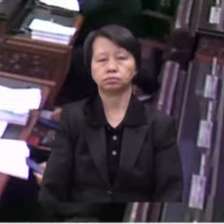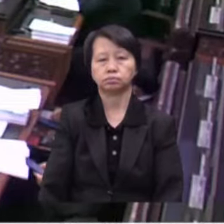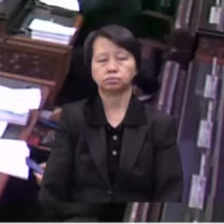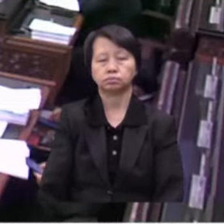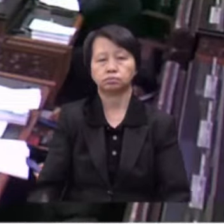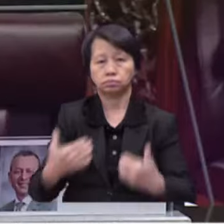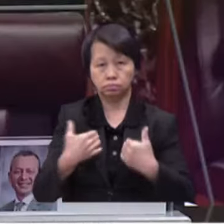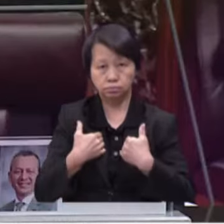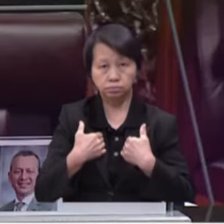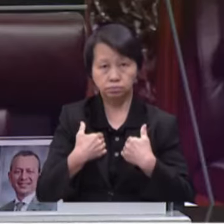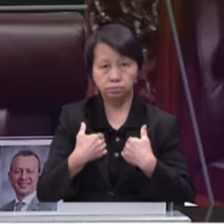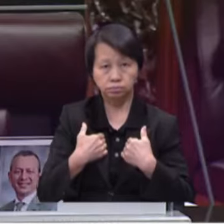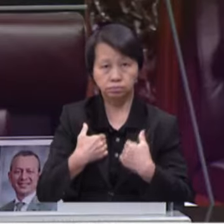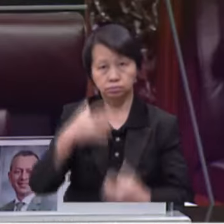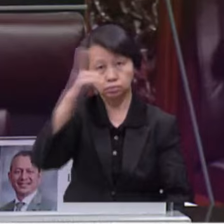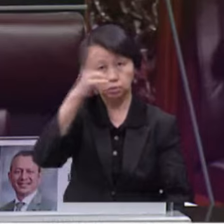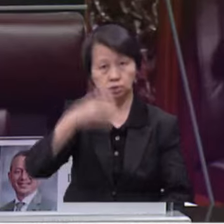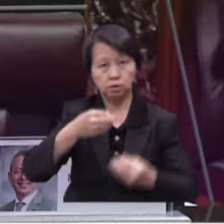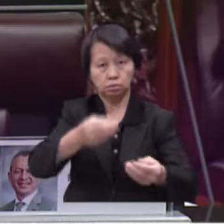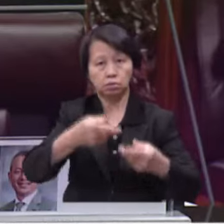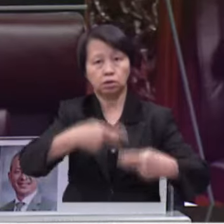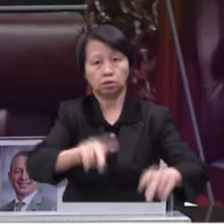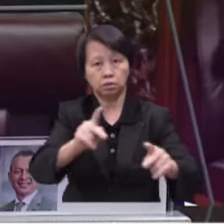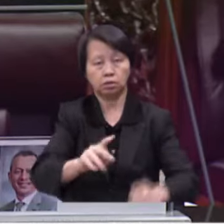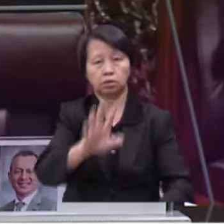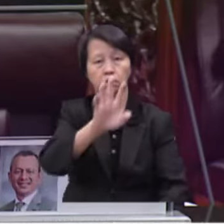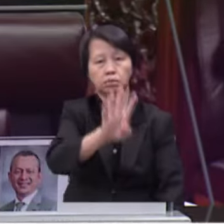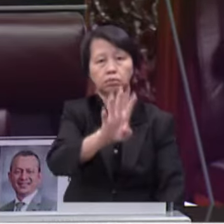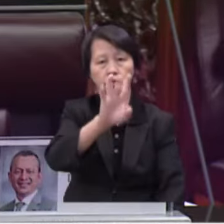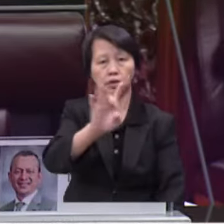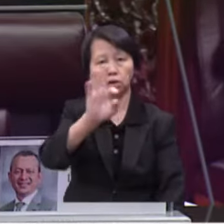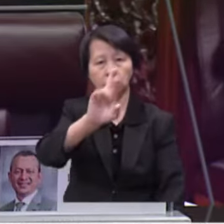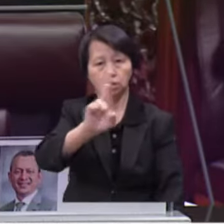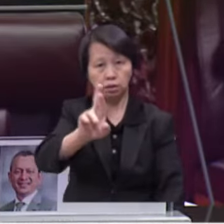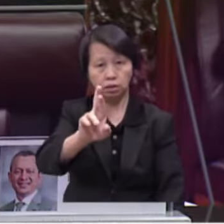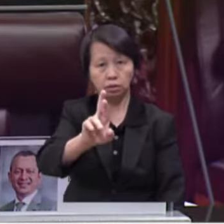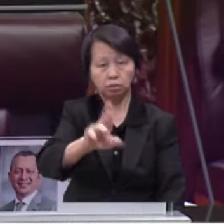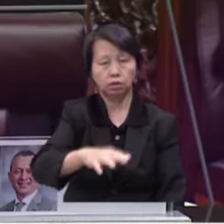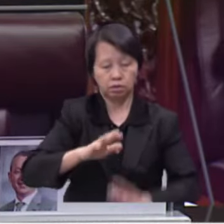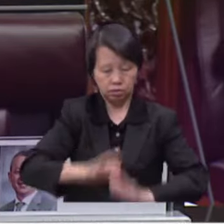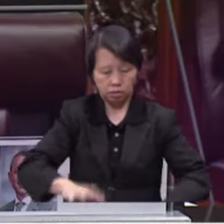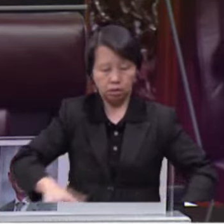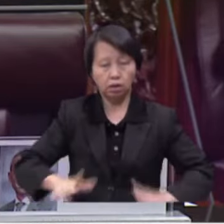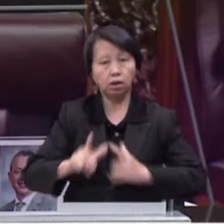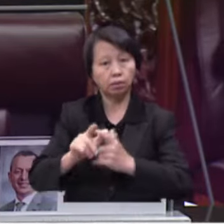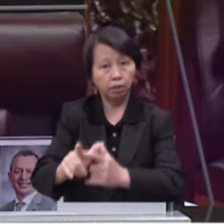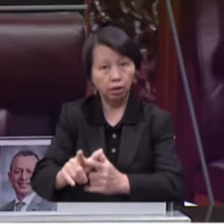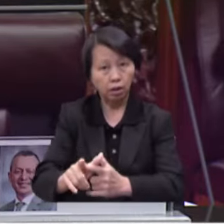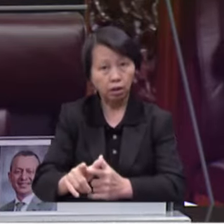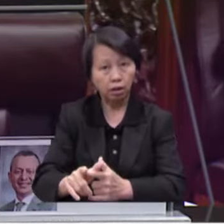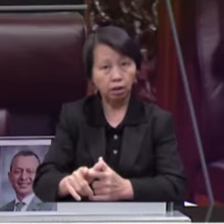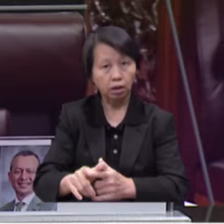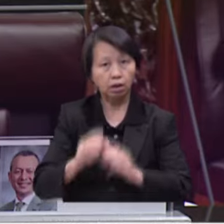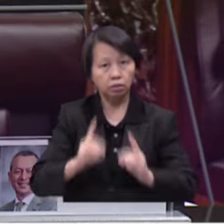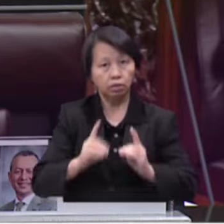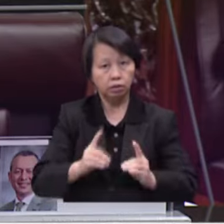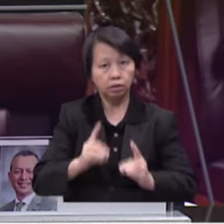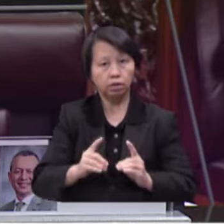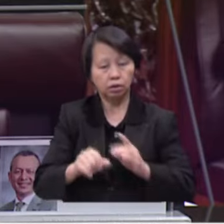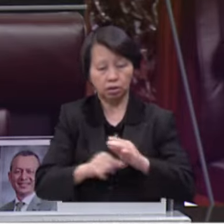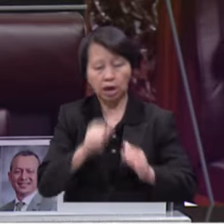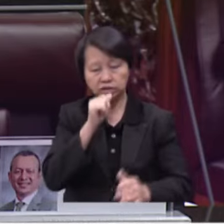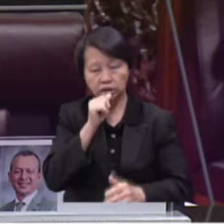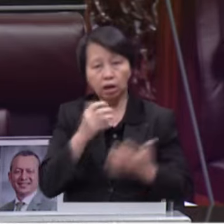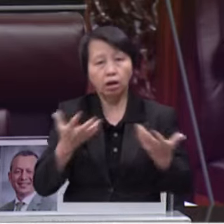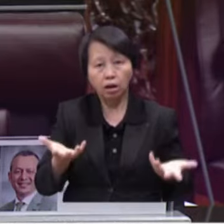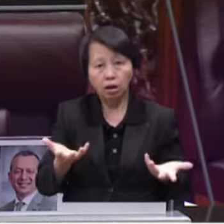Adakah kerajaan memberi peluang kepada 48.000 karena kata pelarian itu mendapat pendidikan asas